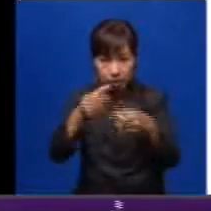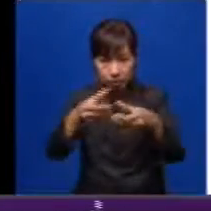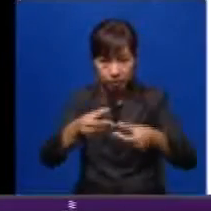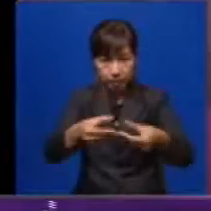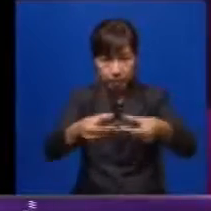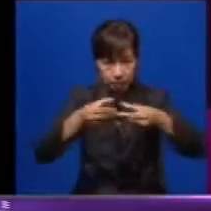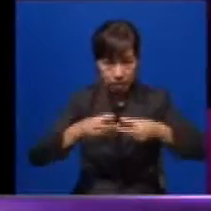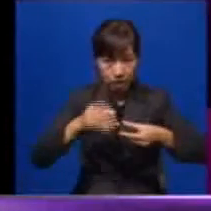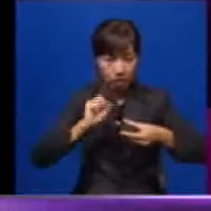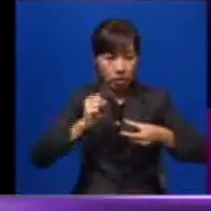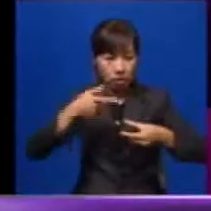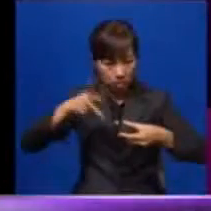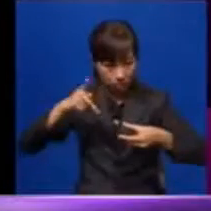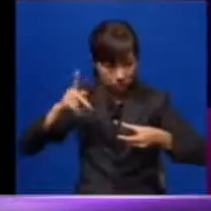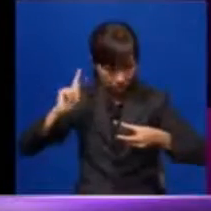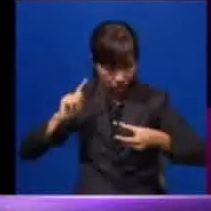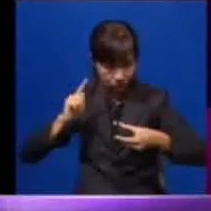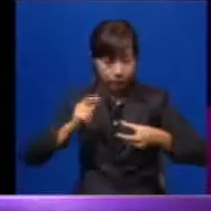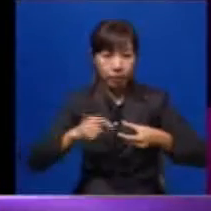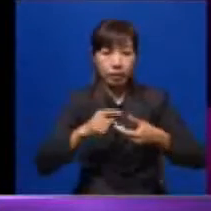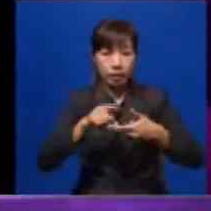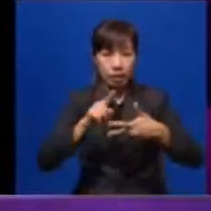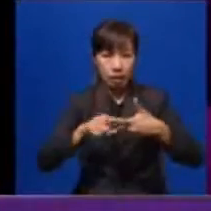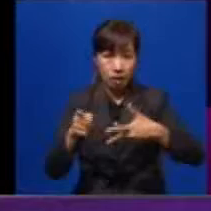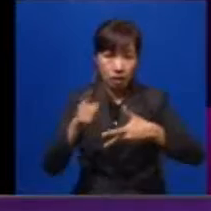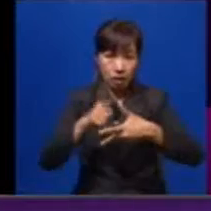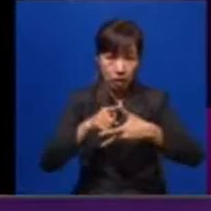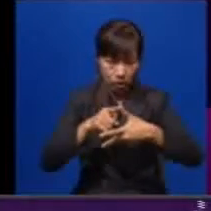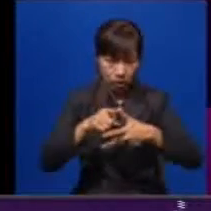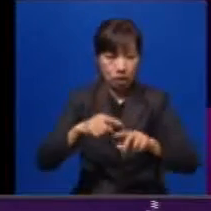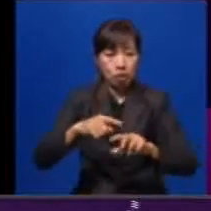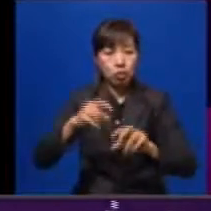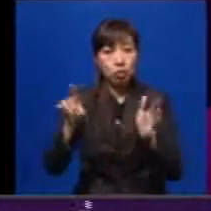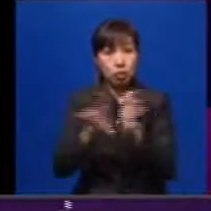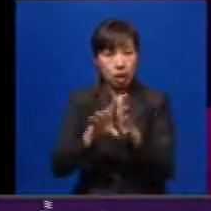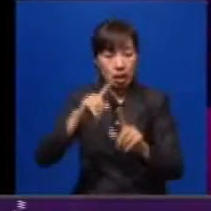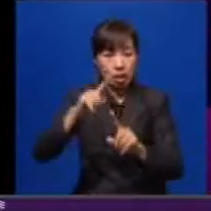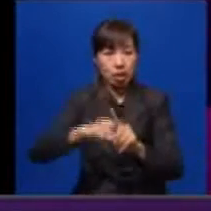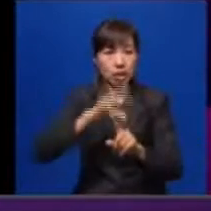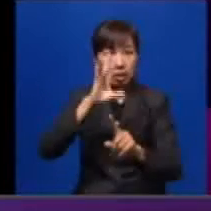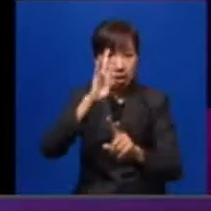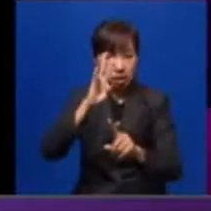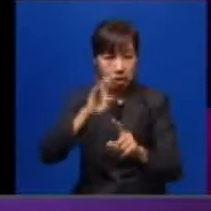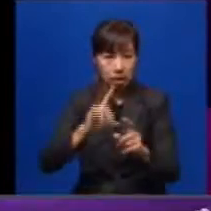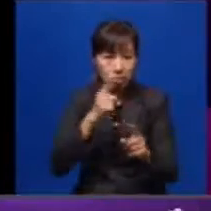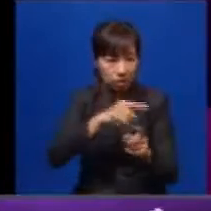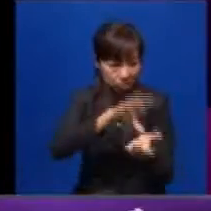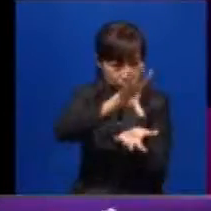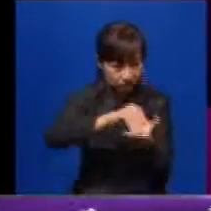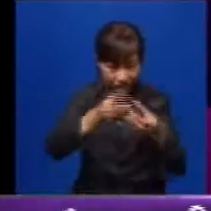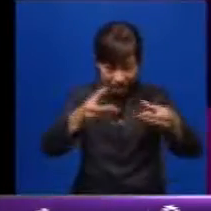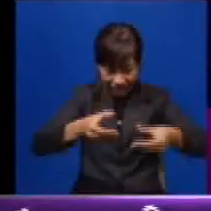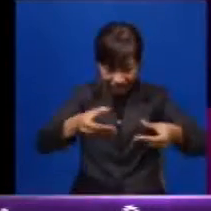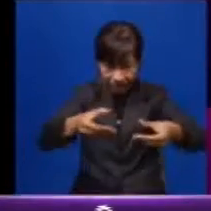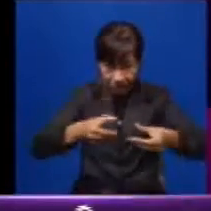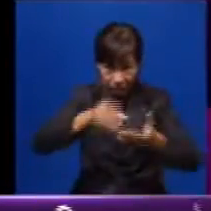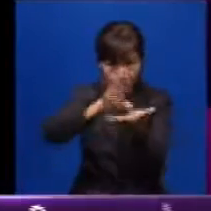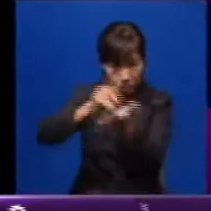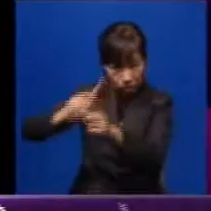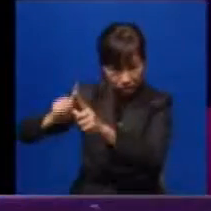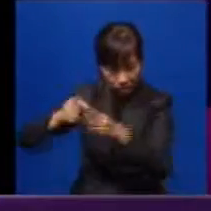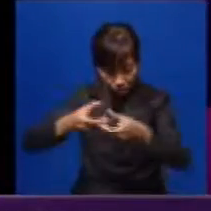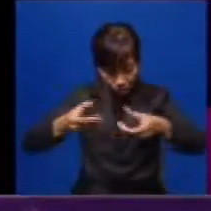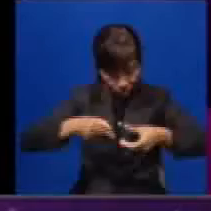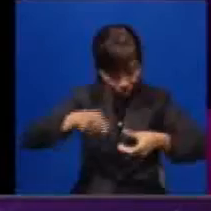ทราบและขั้นสุดท้ายจะดำเนินการในช่วงเดือนกรกฎาคมเป็นการประมวลข้อมูลที่ได้รับนำไปสู่การนำเสนอ